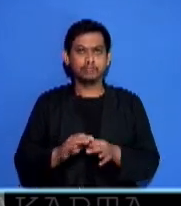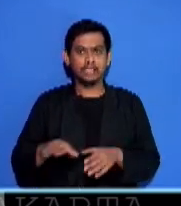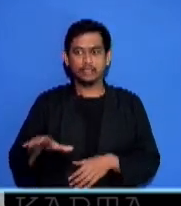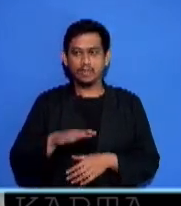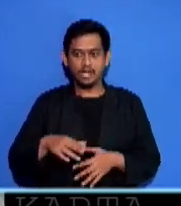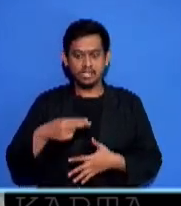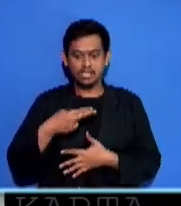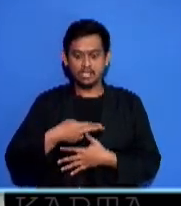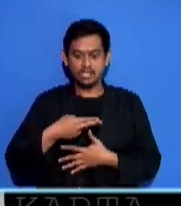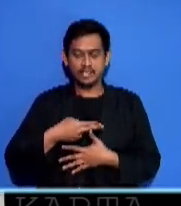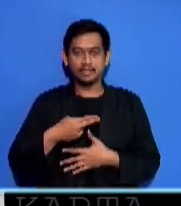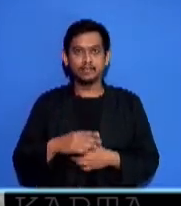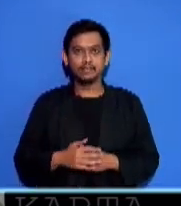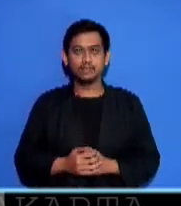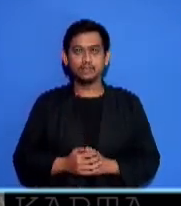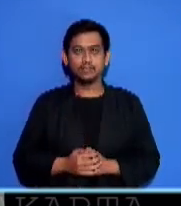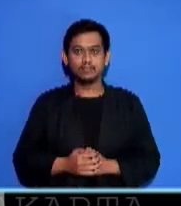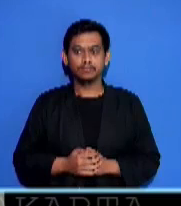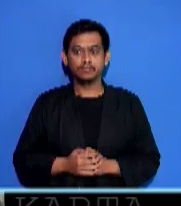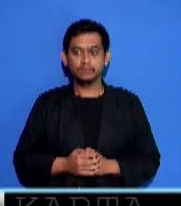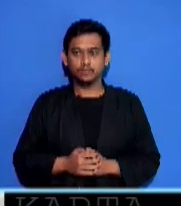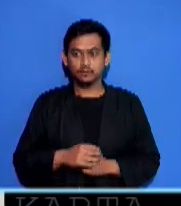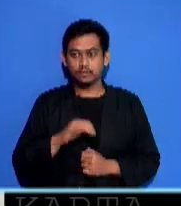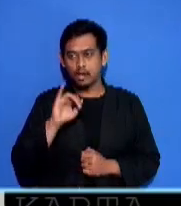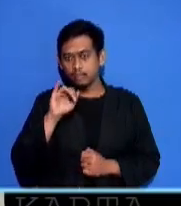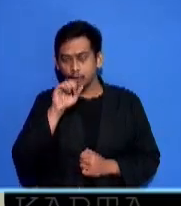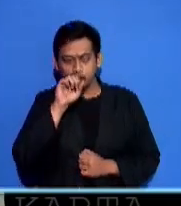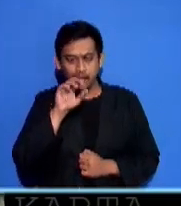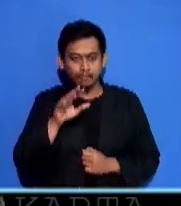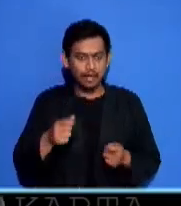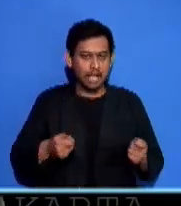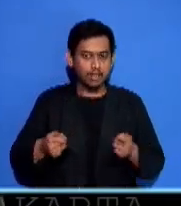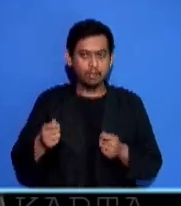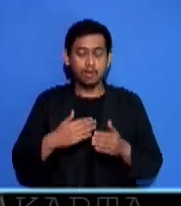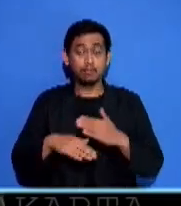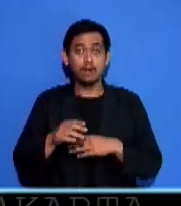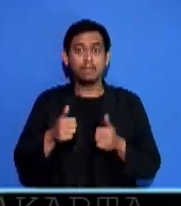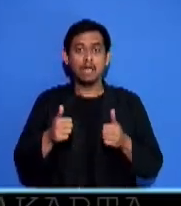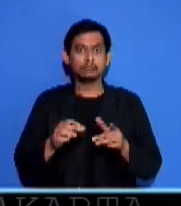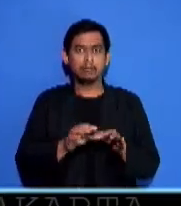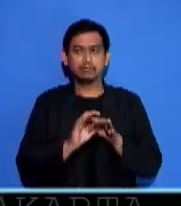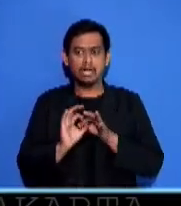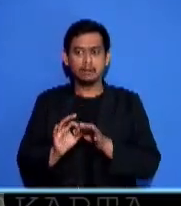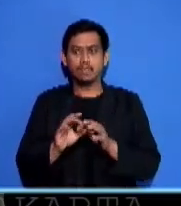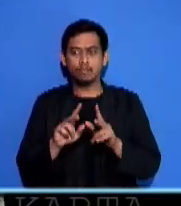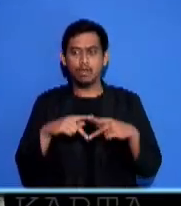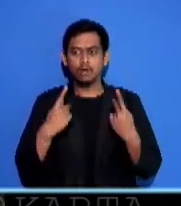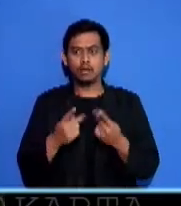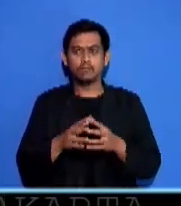TVRI. Selain itu, Johan juga berharap pengurus baru akan lebih baik dan mampu bergandeng tangan dengan keluarga besar